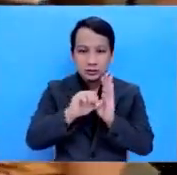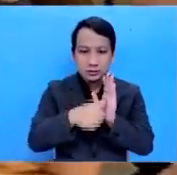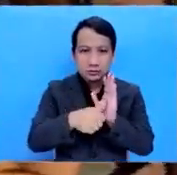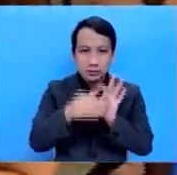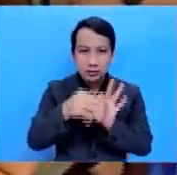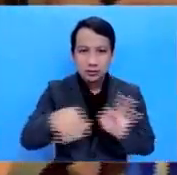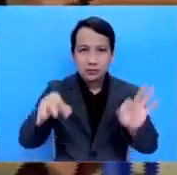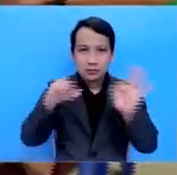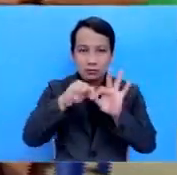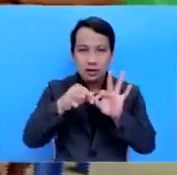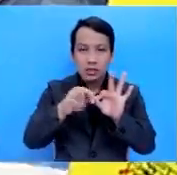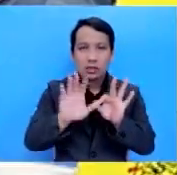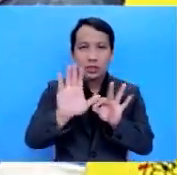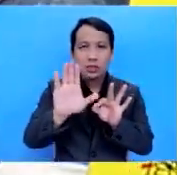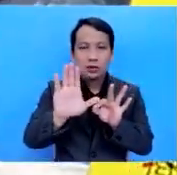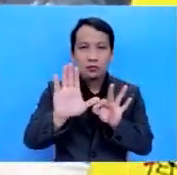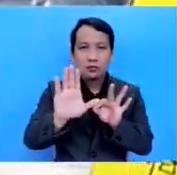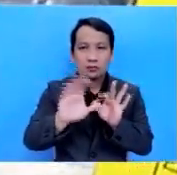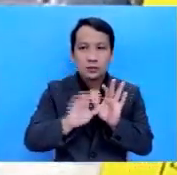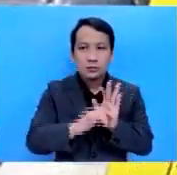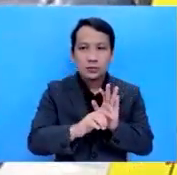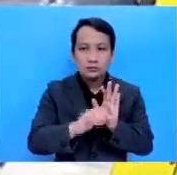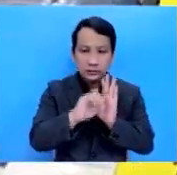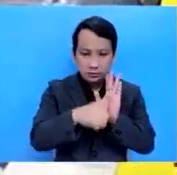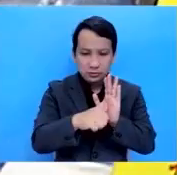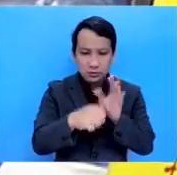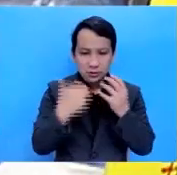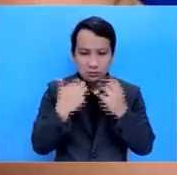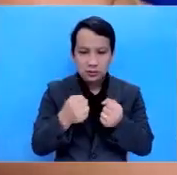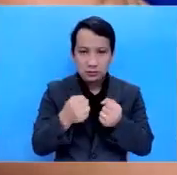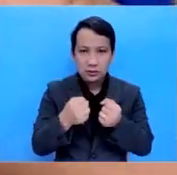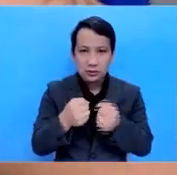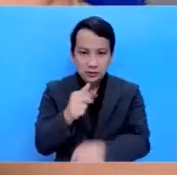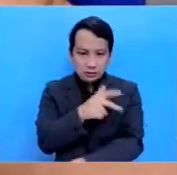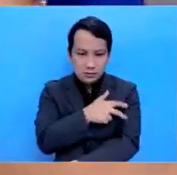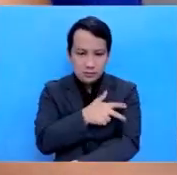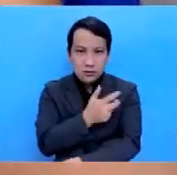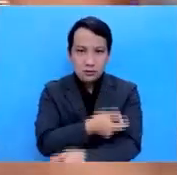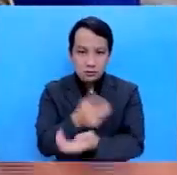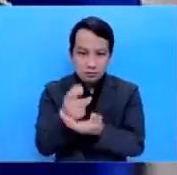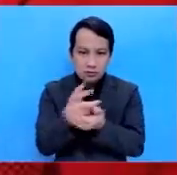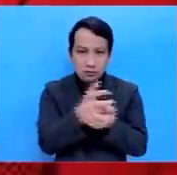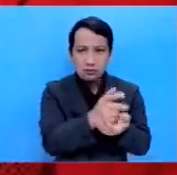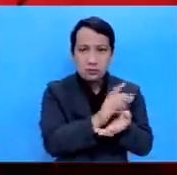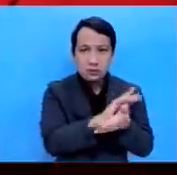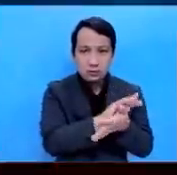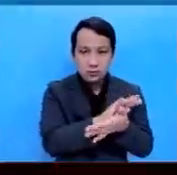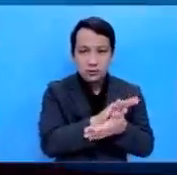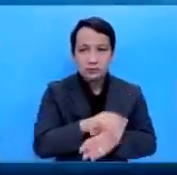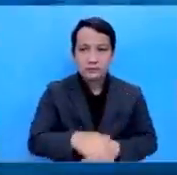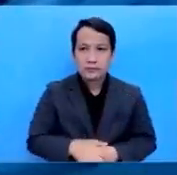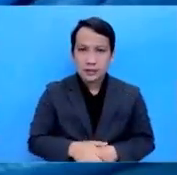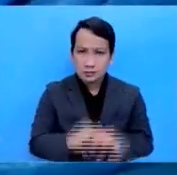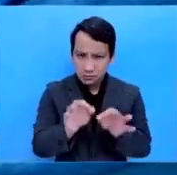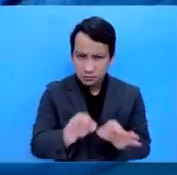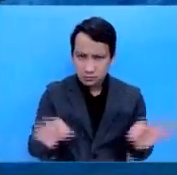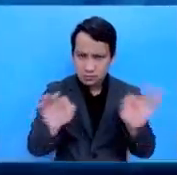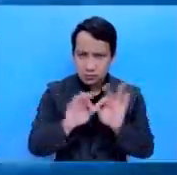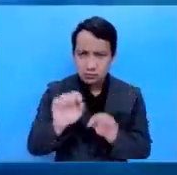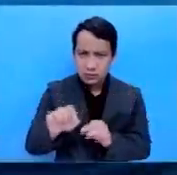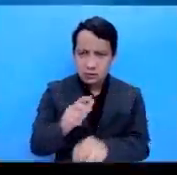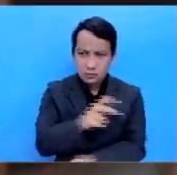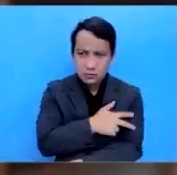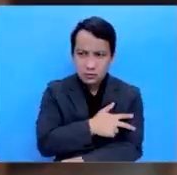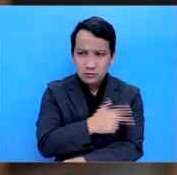ang kahalagahan ng pagpapalakas sa ating pagpapabakuna kontra COVID-19. Gawin natin itong booster